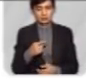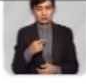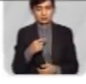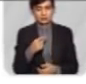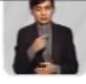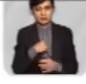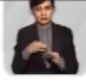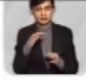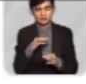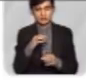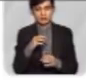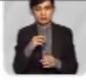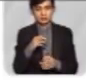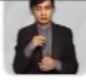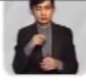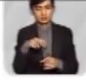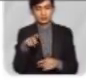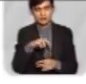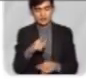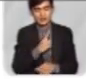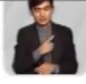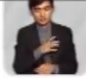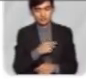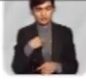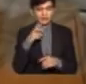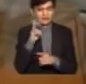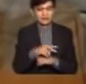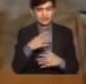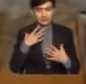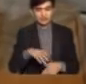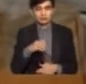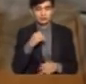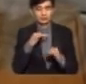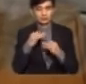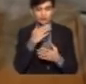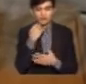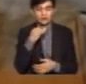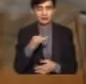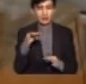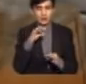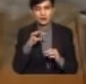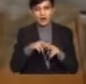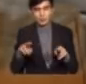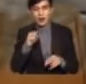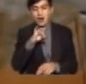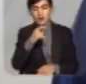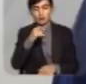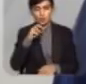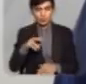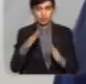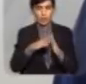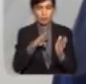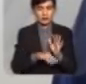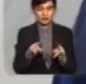походила и тогда больше не прям ханью и количество таких неприкаянных пациентов как айгуль с началом отопительного